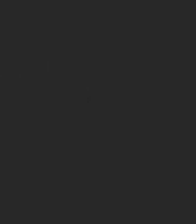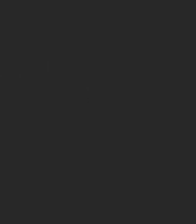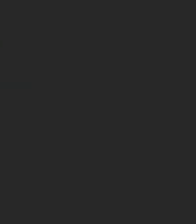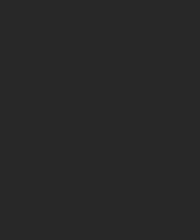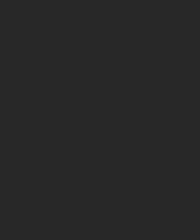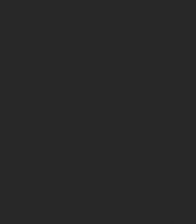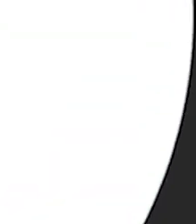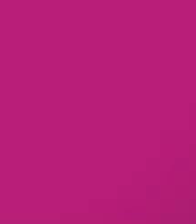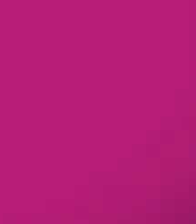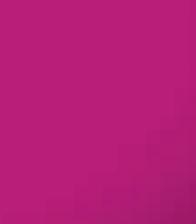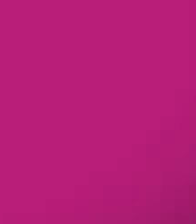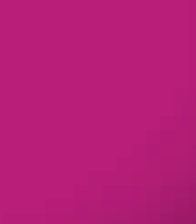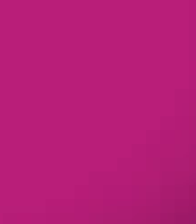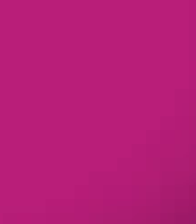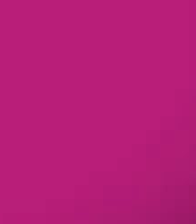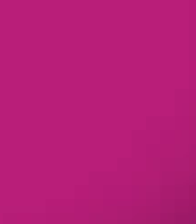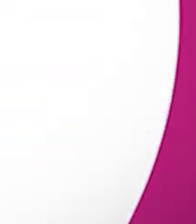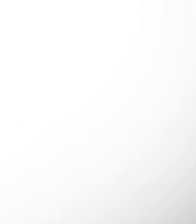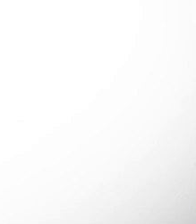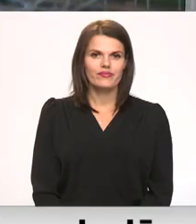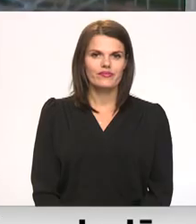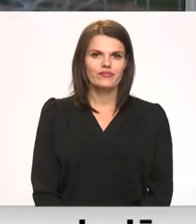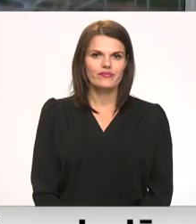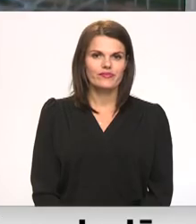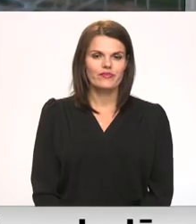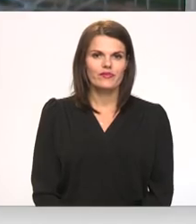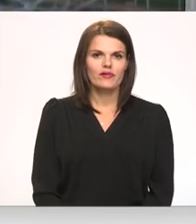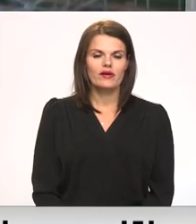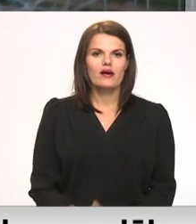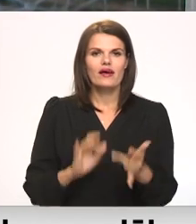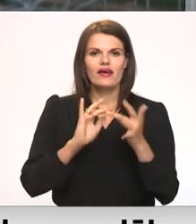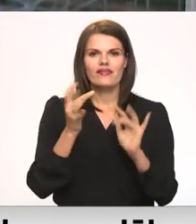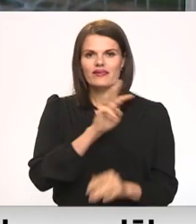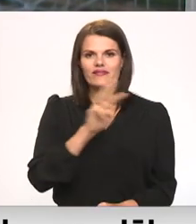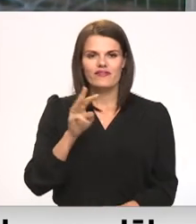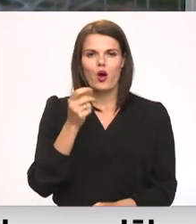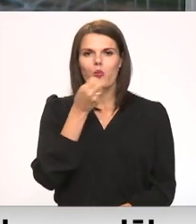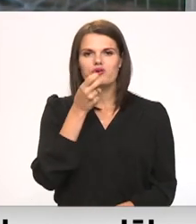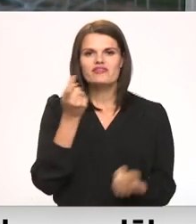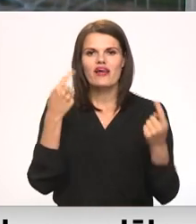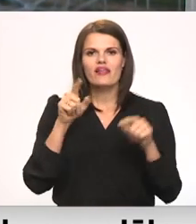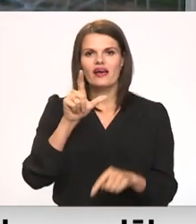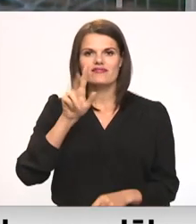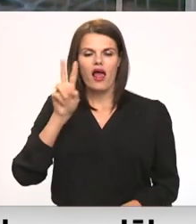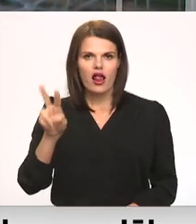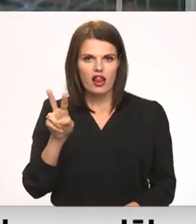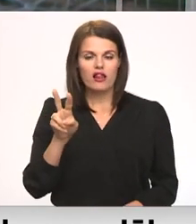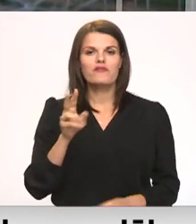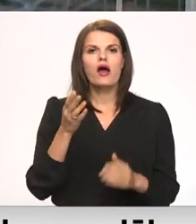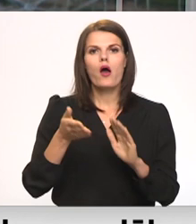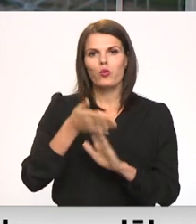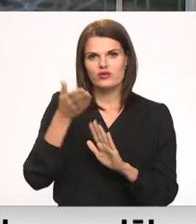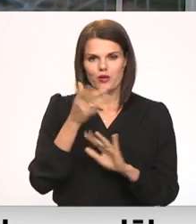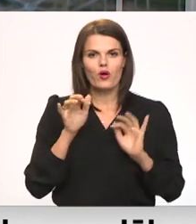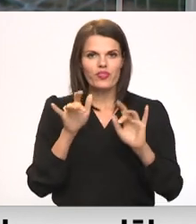Re! Viss ēters ir te! Vietnes pusdienlaiks LV funkcionalitāte uzlabojas un nekādiem